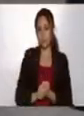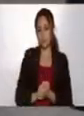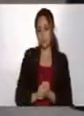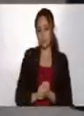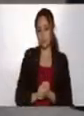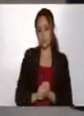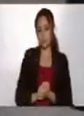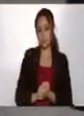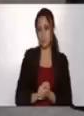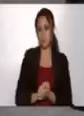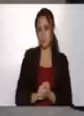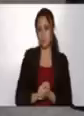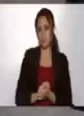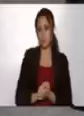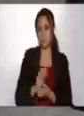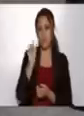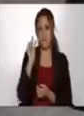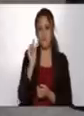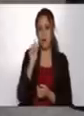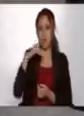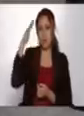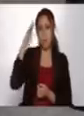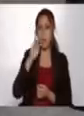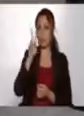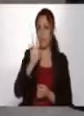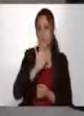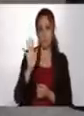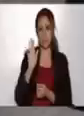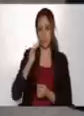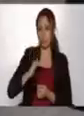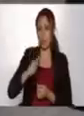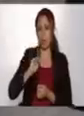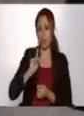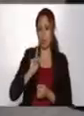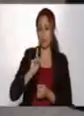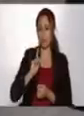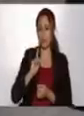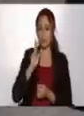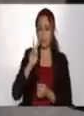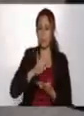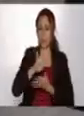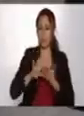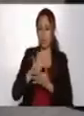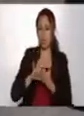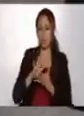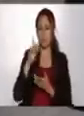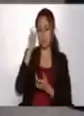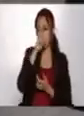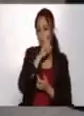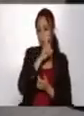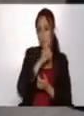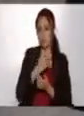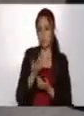يعني انا عارف هذه الفقره للكبار فقط، لكن انا مهما اقول مش قضيه الكبار فقط، هي قضيه هم الكبار جرى لهم